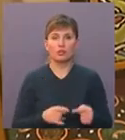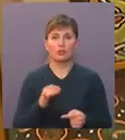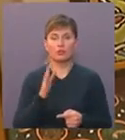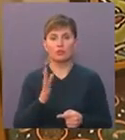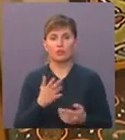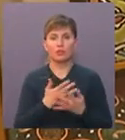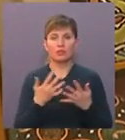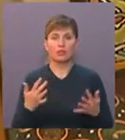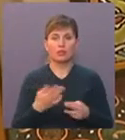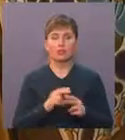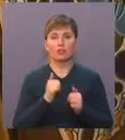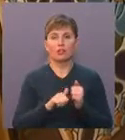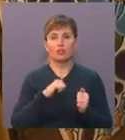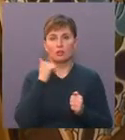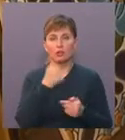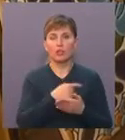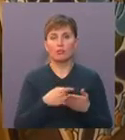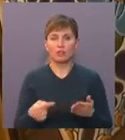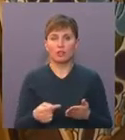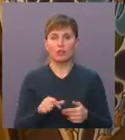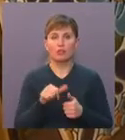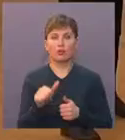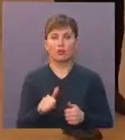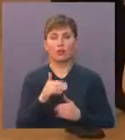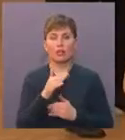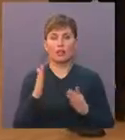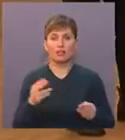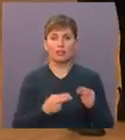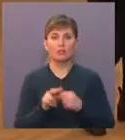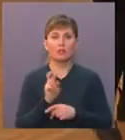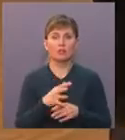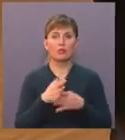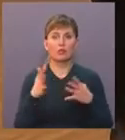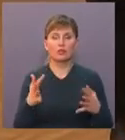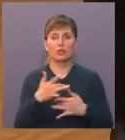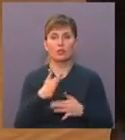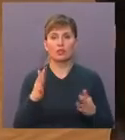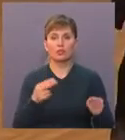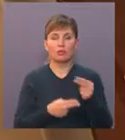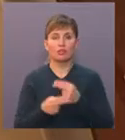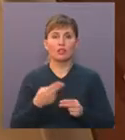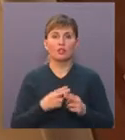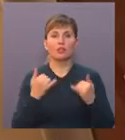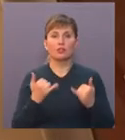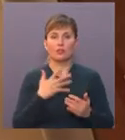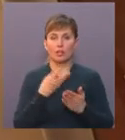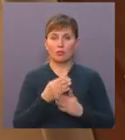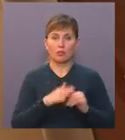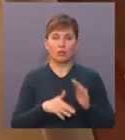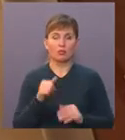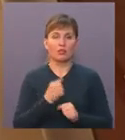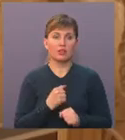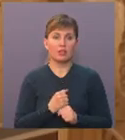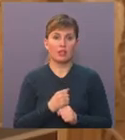восточных народов, которые ежегодно его отмечают. Помимо картин, посетителям показали большой ассортимент украшений, которые своими руками